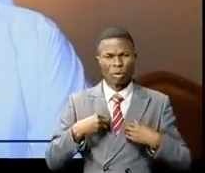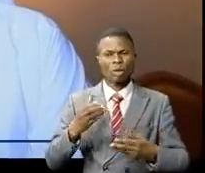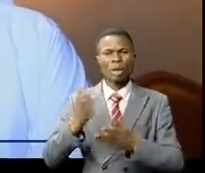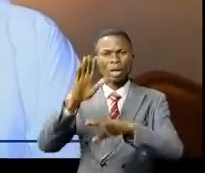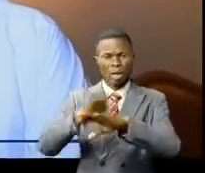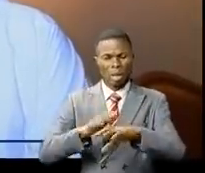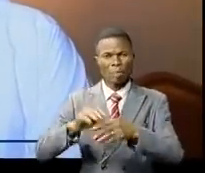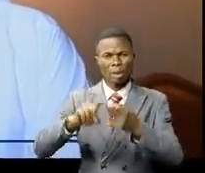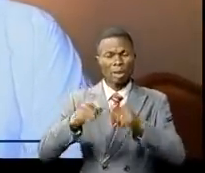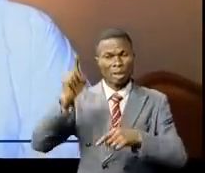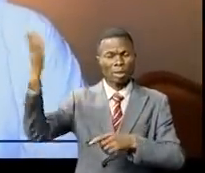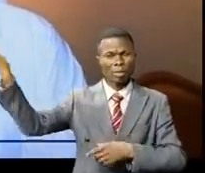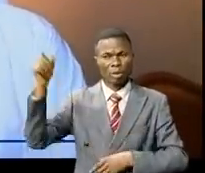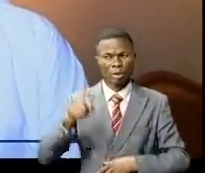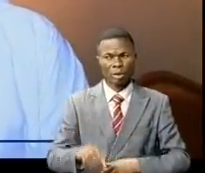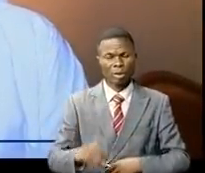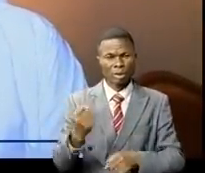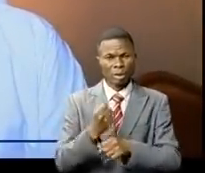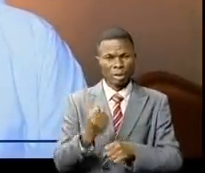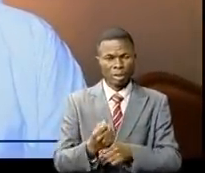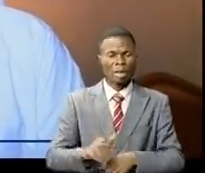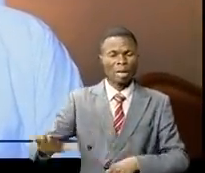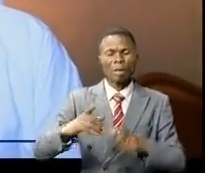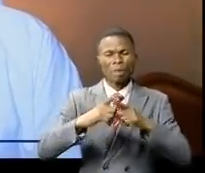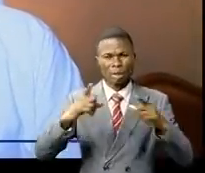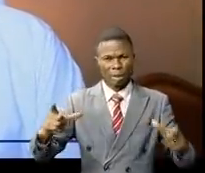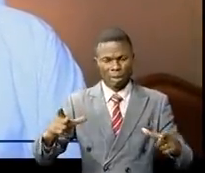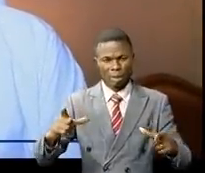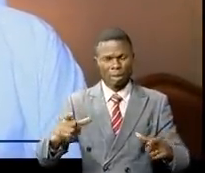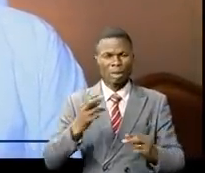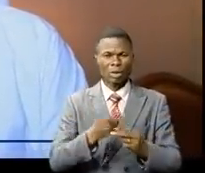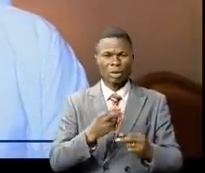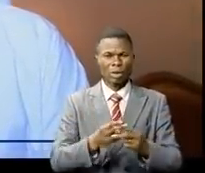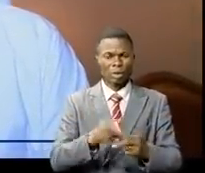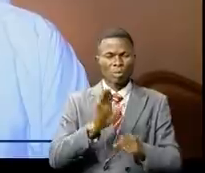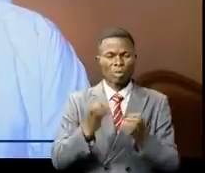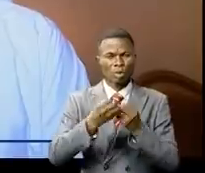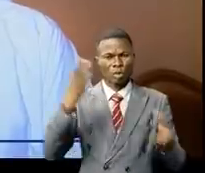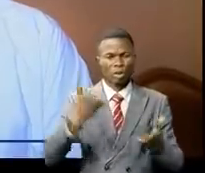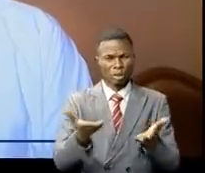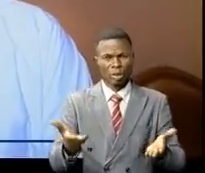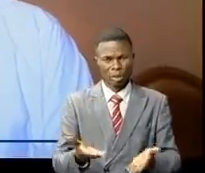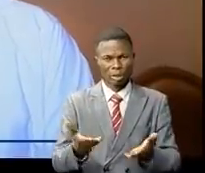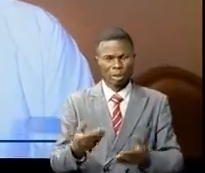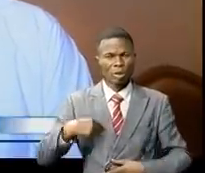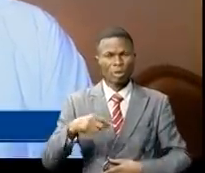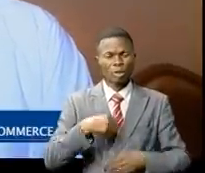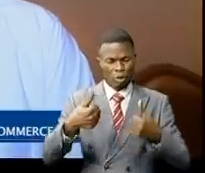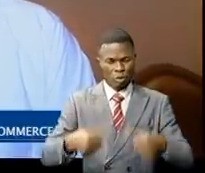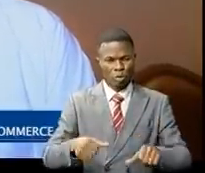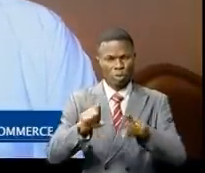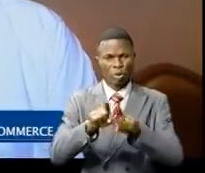émiratis à venir dans votre grand pays qui regorge d'un grand potentiel nous restons aussi